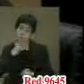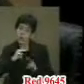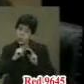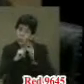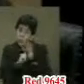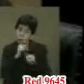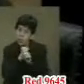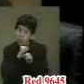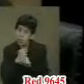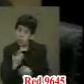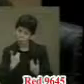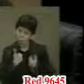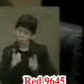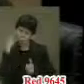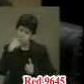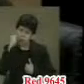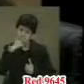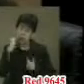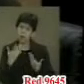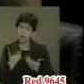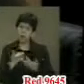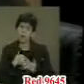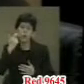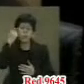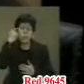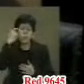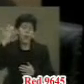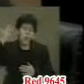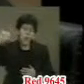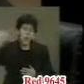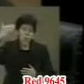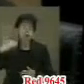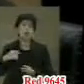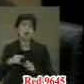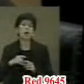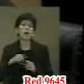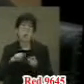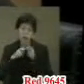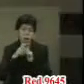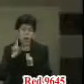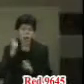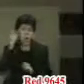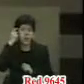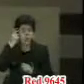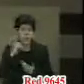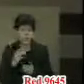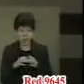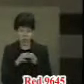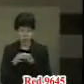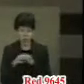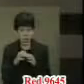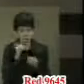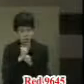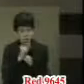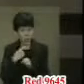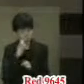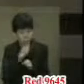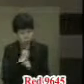ให้เห็นว่าไปเปล่าอย่างนั้นย้อนหลังดูหน่อยสิครับว่าเหตุมันเกิดขึ้นยังไงคณะผู้คนที่จะ